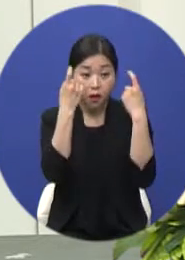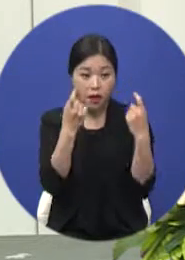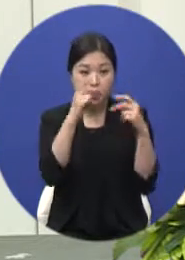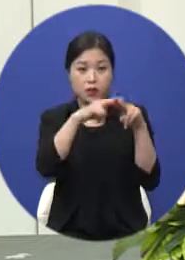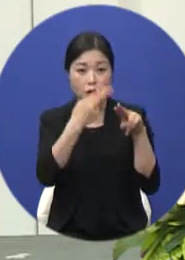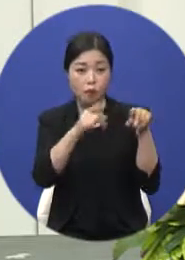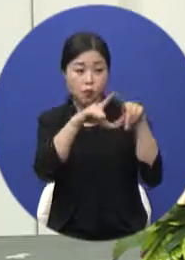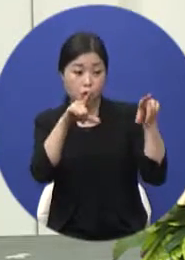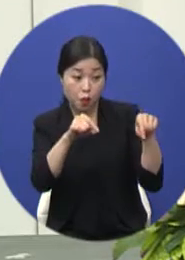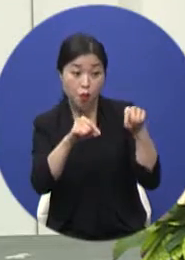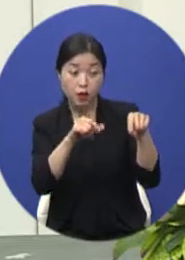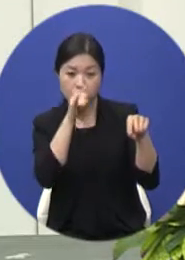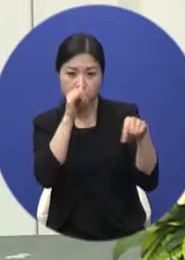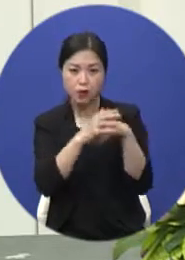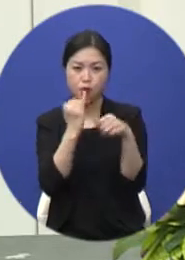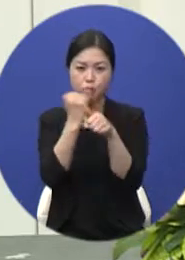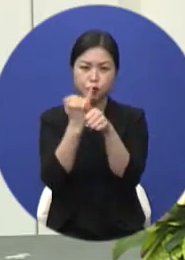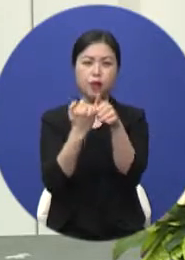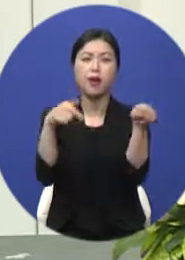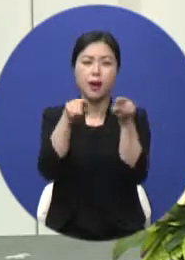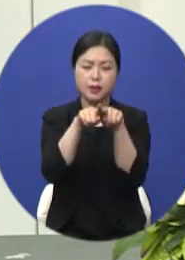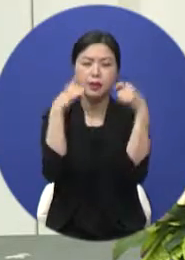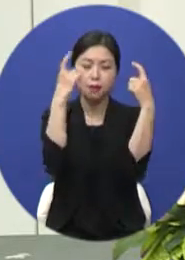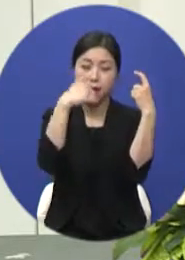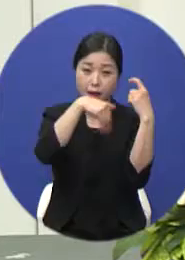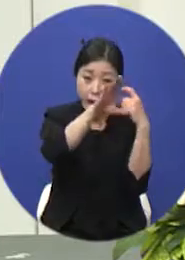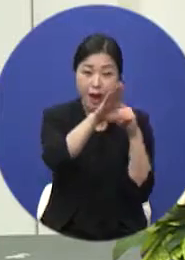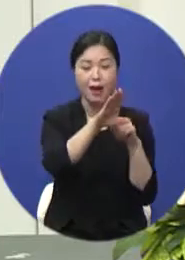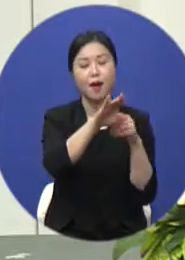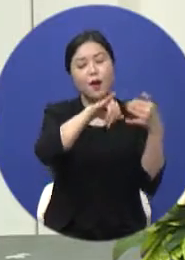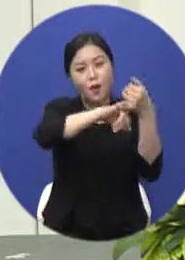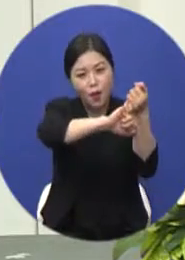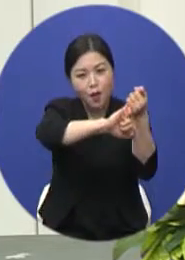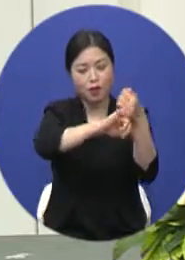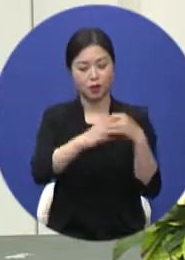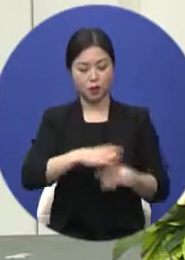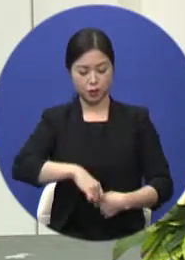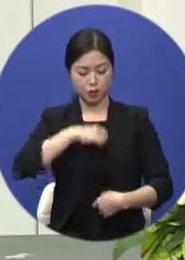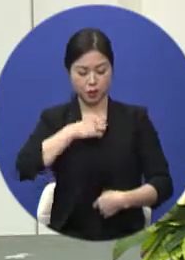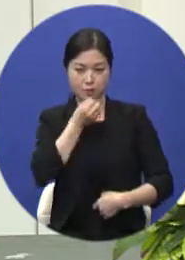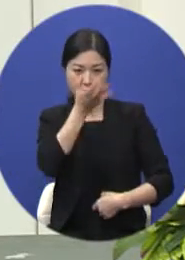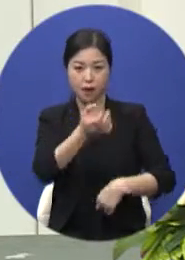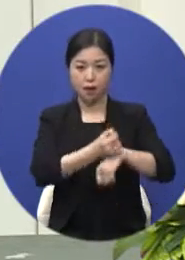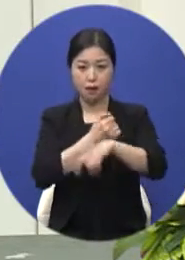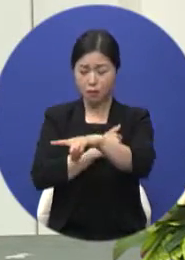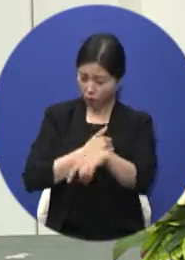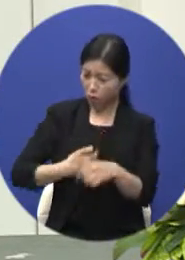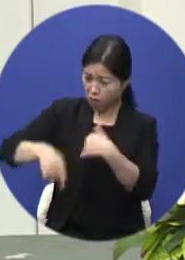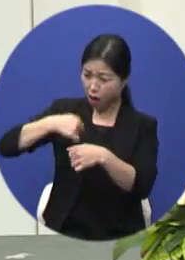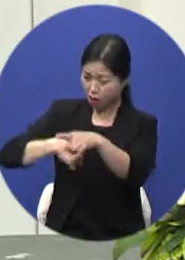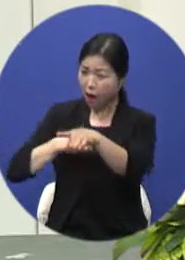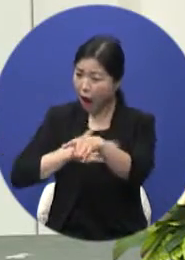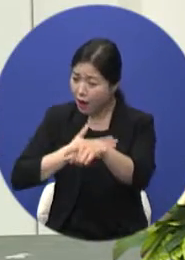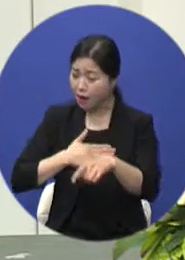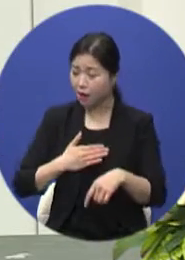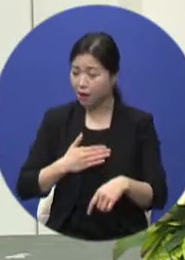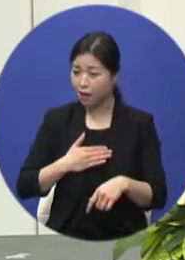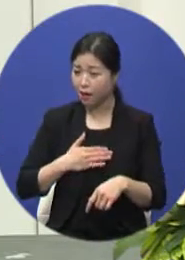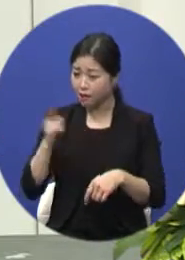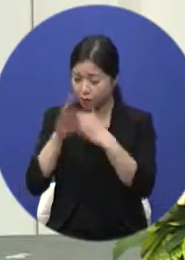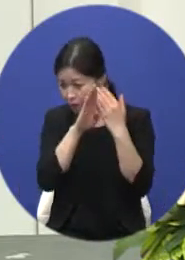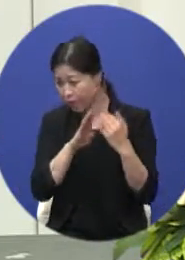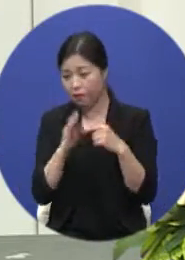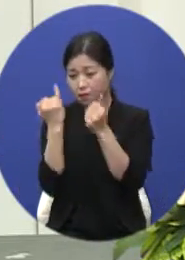테니까 부부가 함께 가시는 조건으로 박수다 이거. 여행 가셔서 솔직히 한번 털어놓으세요. 나 당신 다 알아. 나 너 이러는 거 이러지 마.